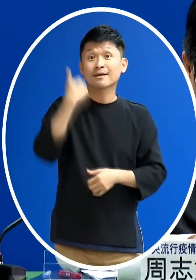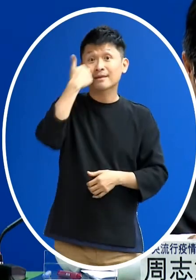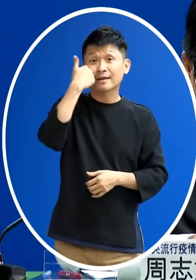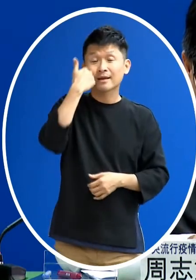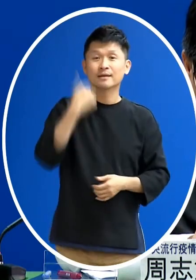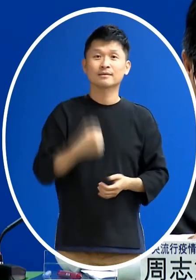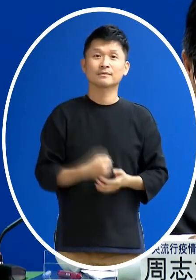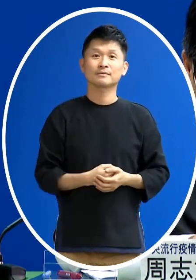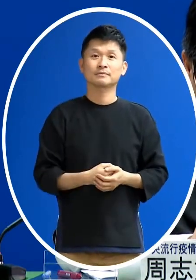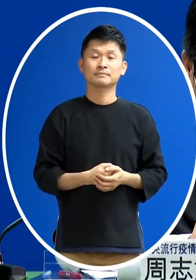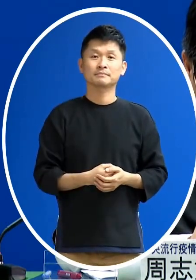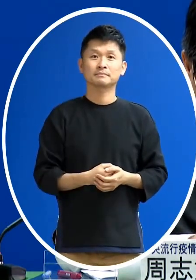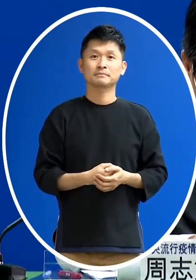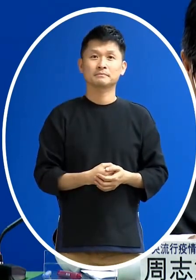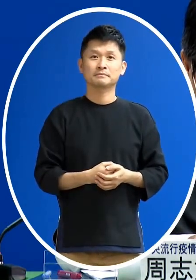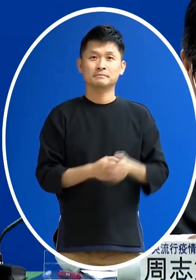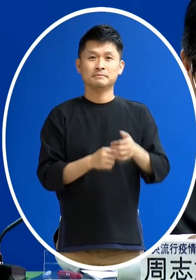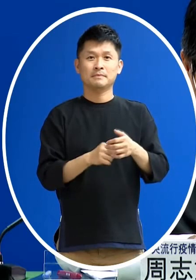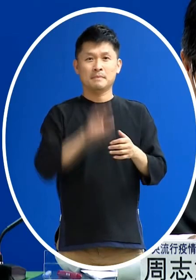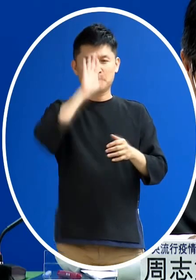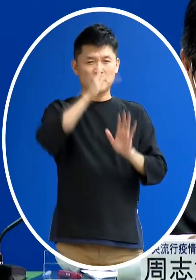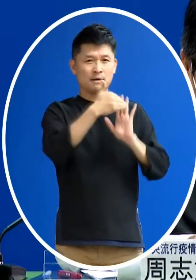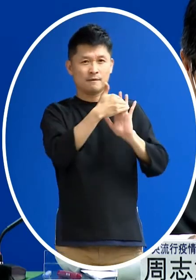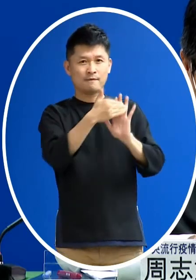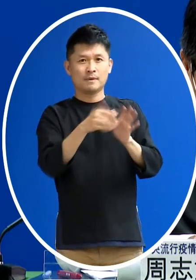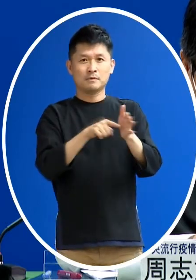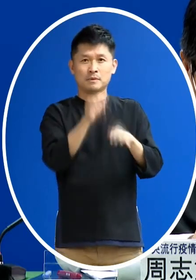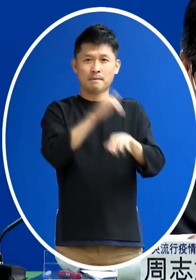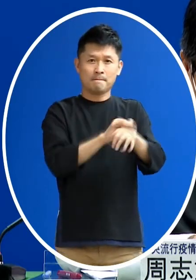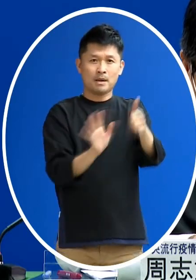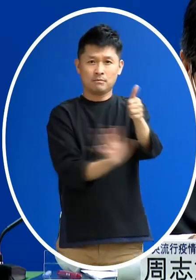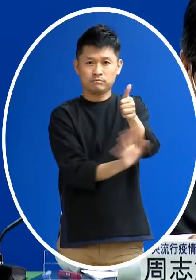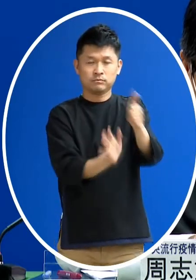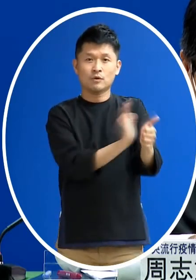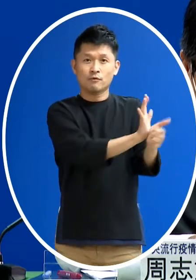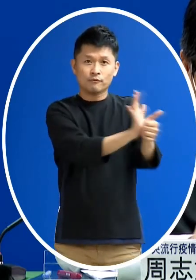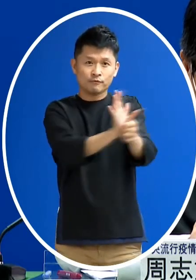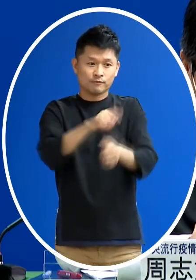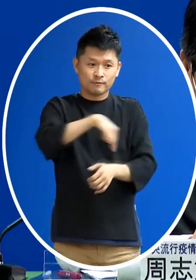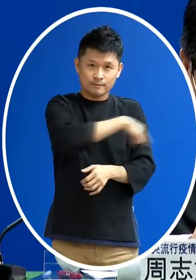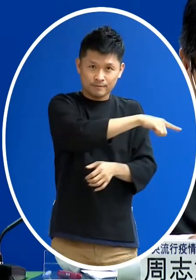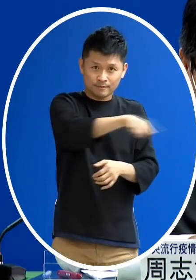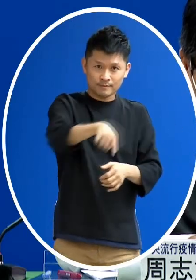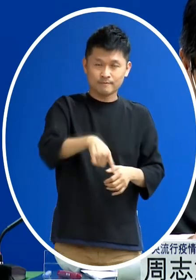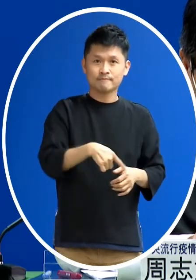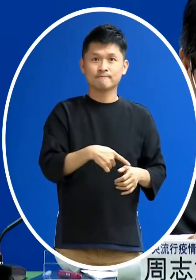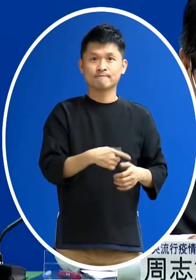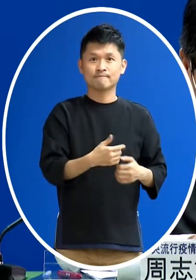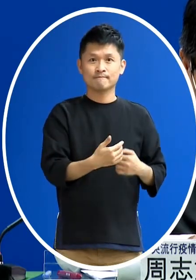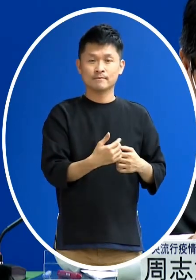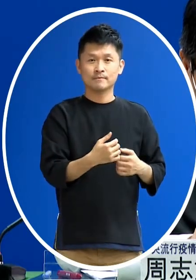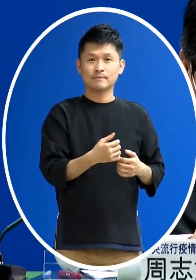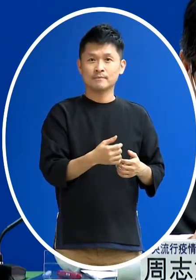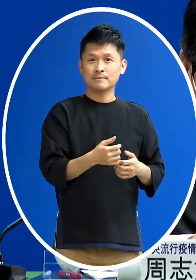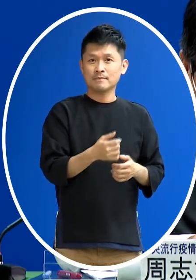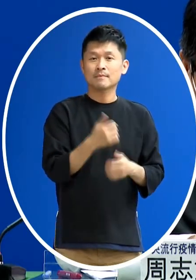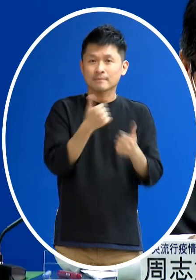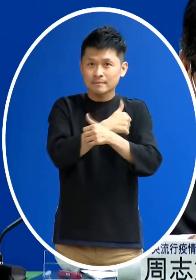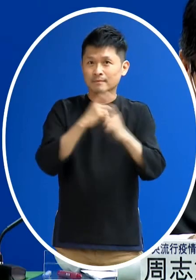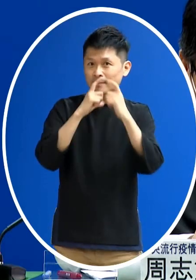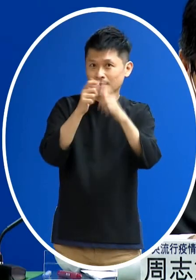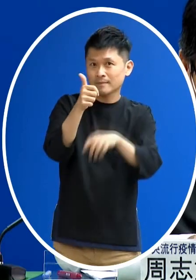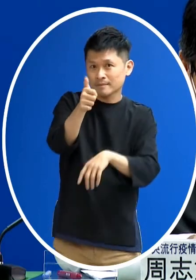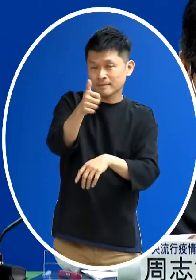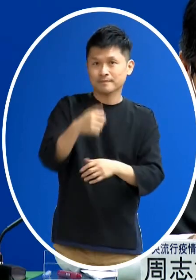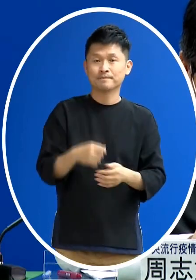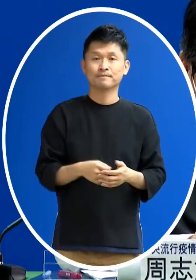个成千上百的防疫人员哈，在第一线帮大家维护跟作战的这个部分。那很多的同仁或者是